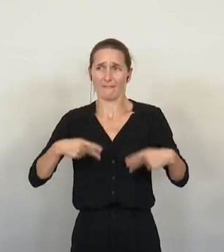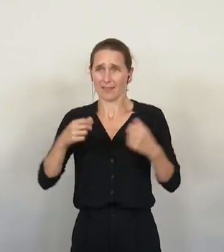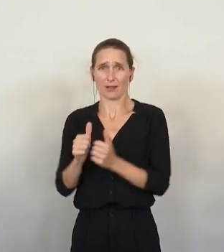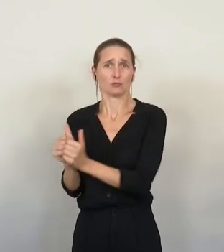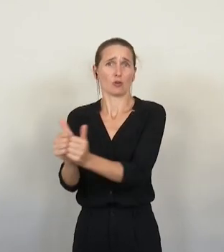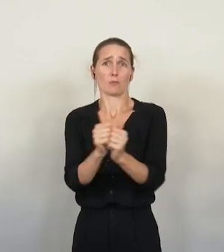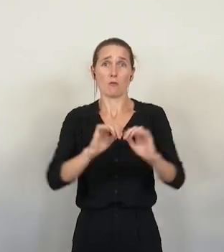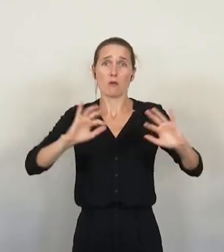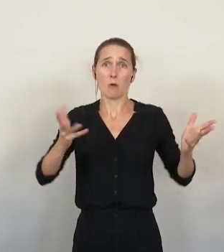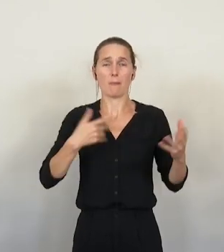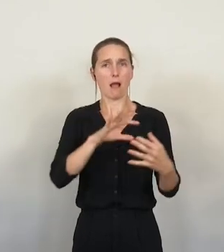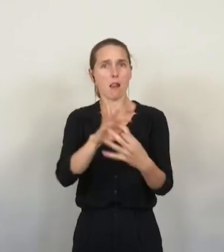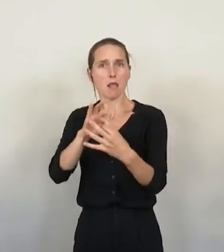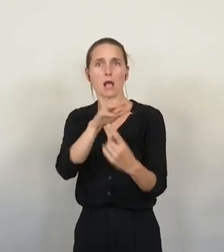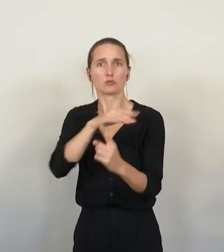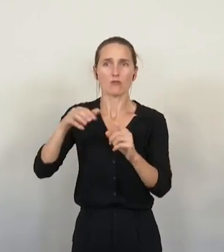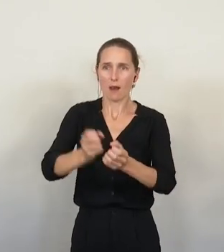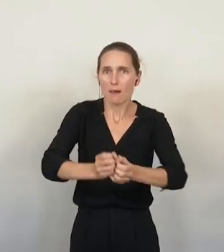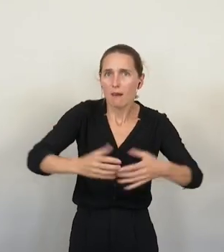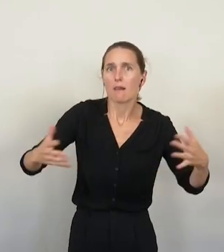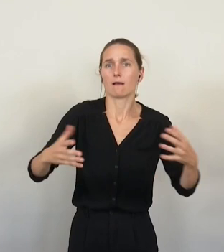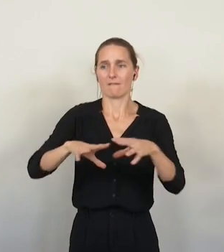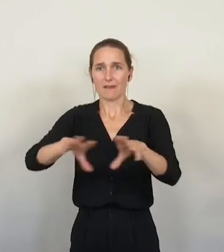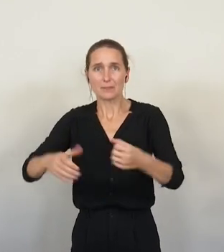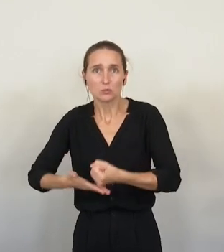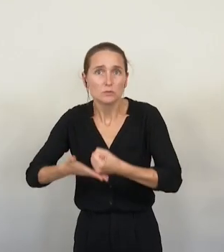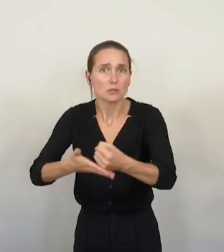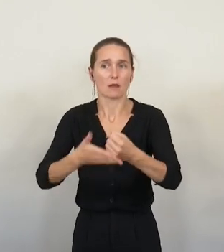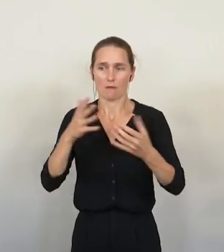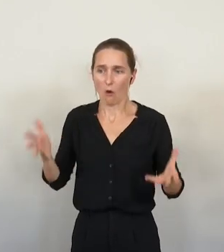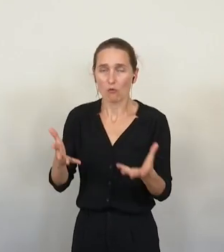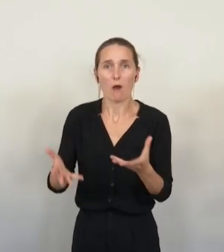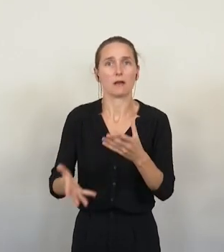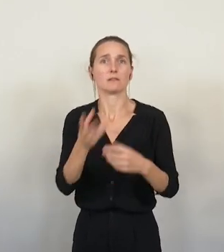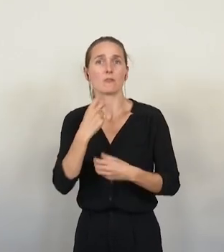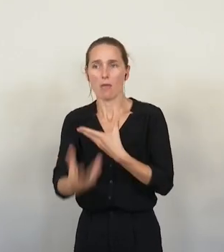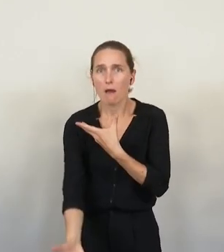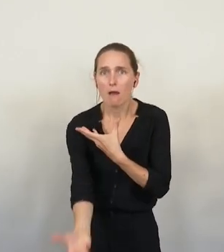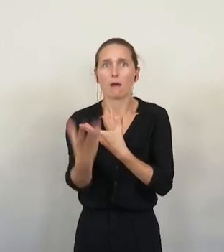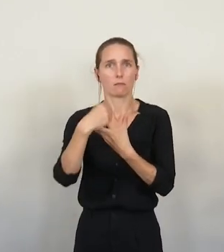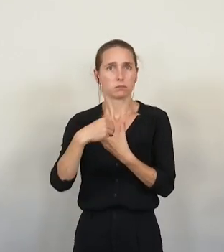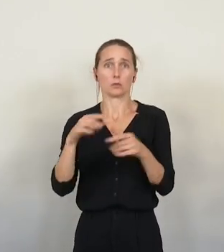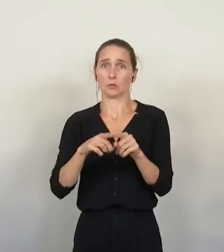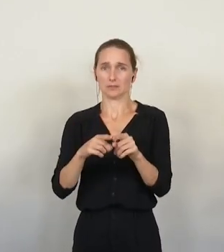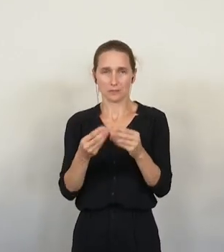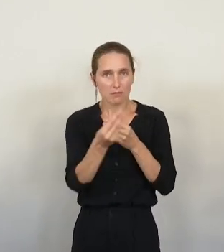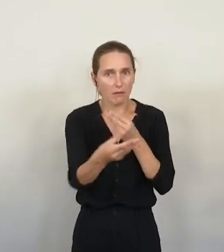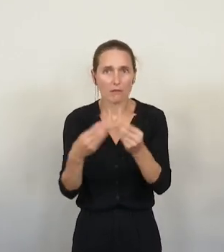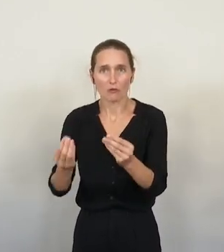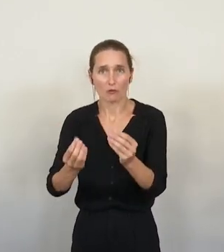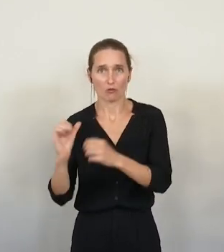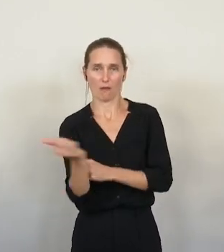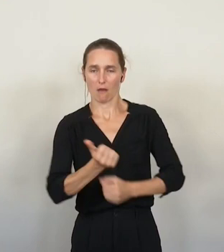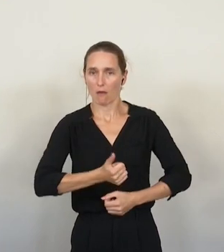social en soutenant les familles en promouvant la participation citoyenne et en en encourageant l'émancipation de chacune et de